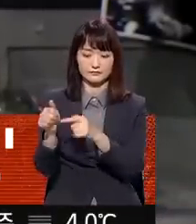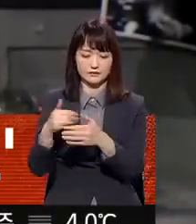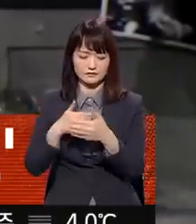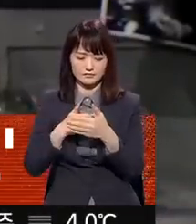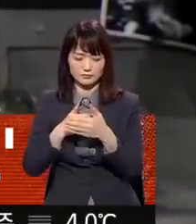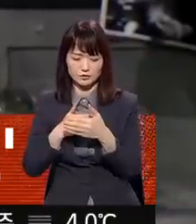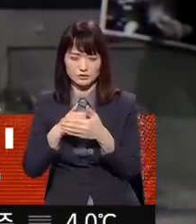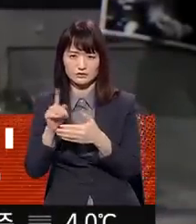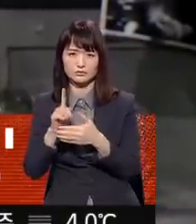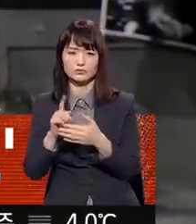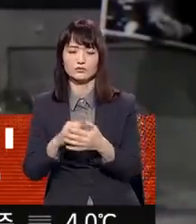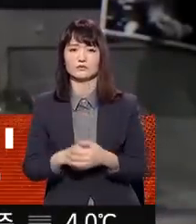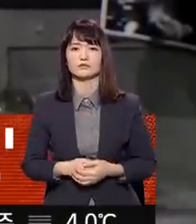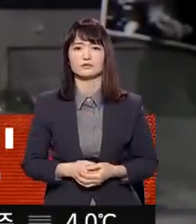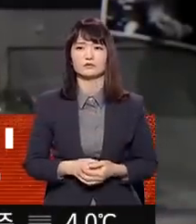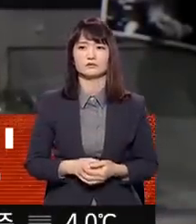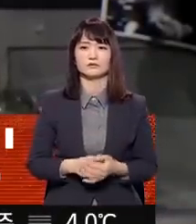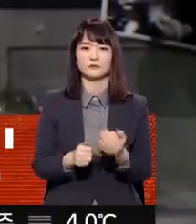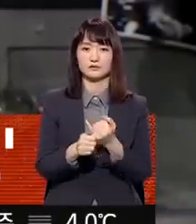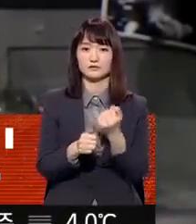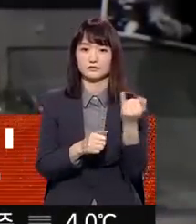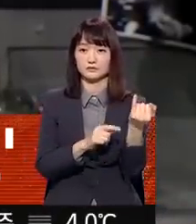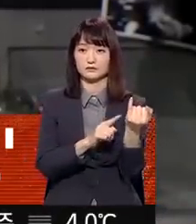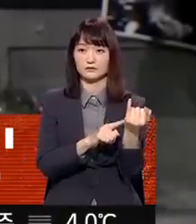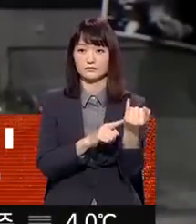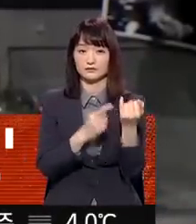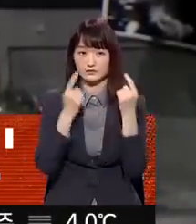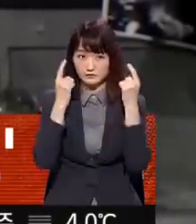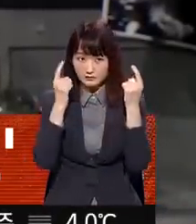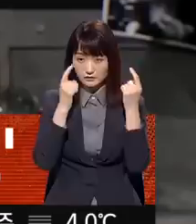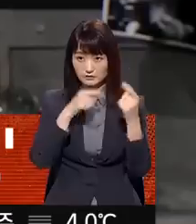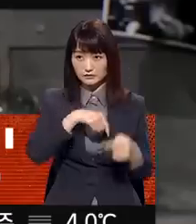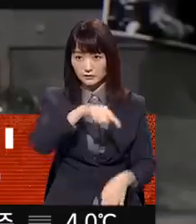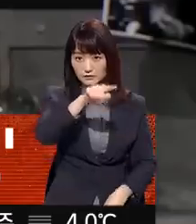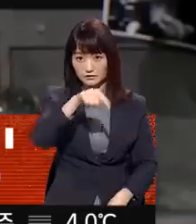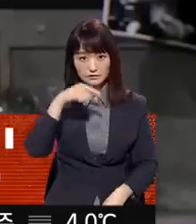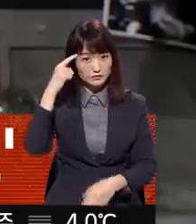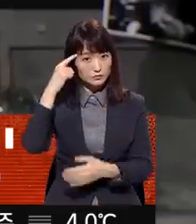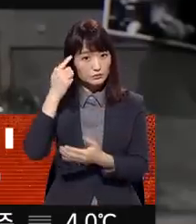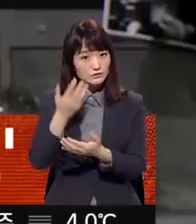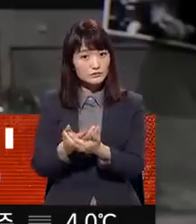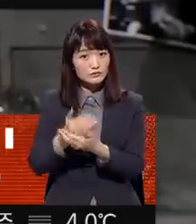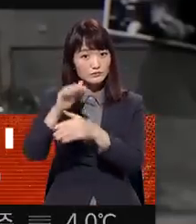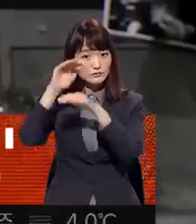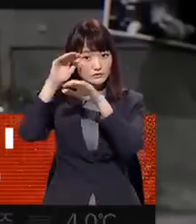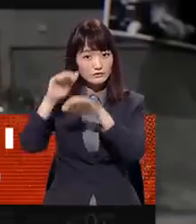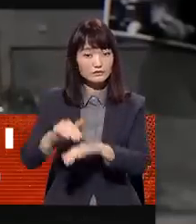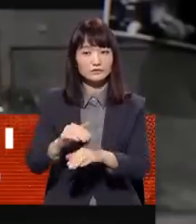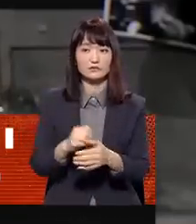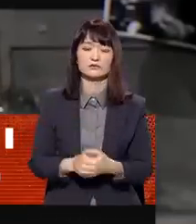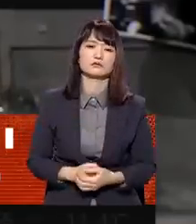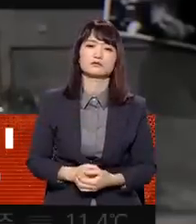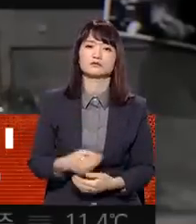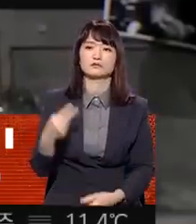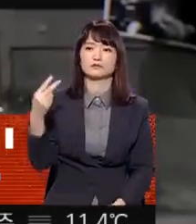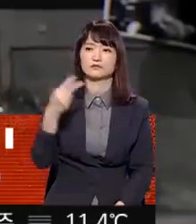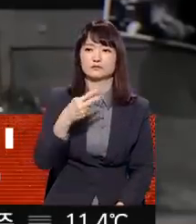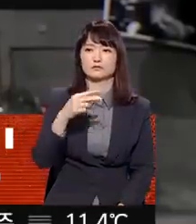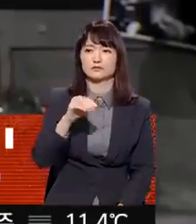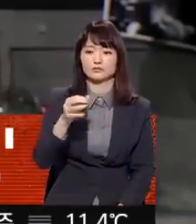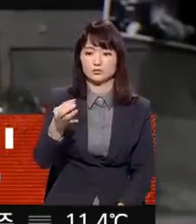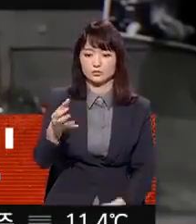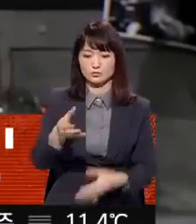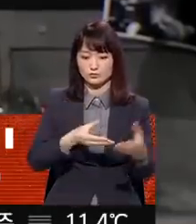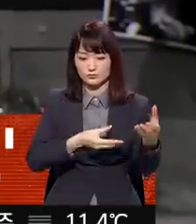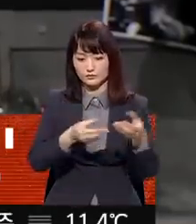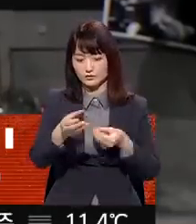시작하는데 근데 문제는 있습니다. 아내가 여행을 갔다 온 뒤에 충격성 사실이 있었는데요. 그 2천만 원 정도의 대출을